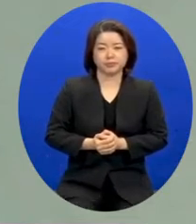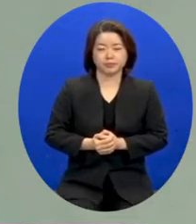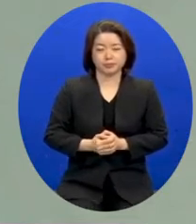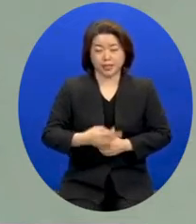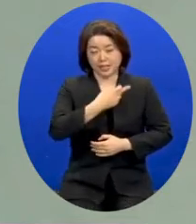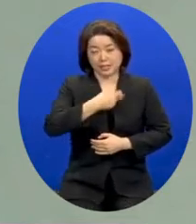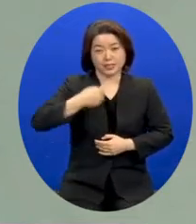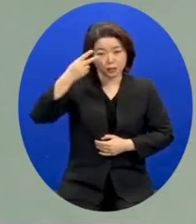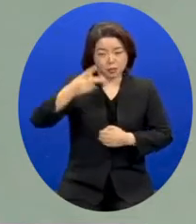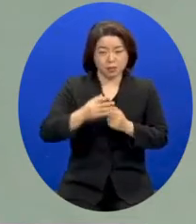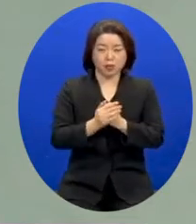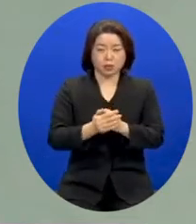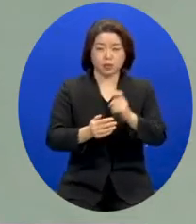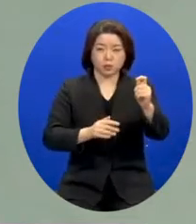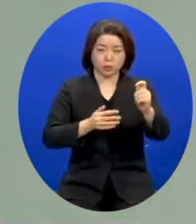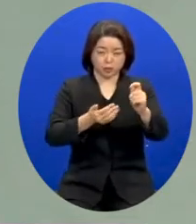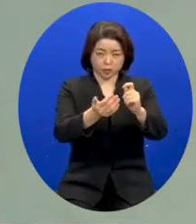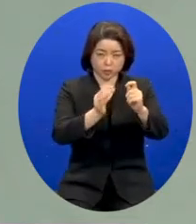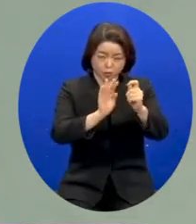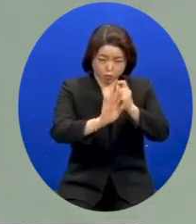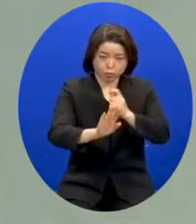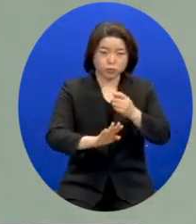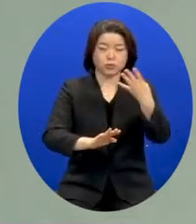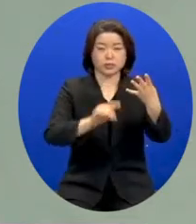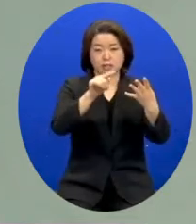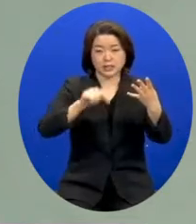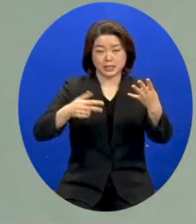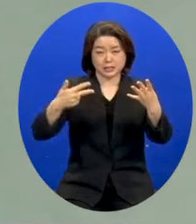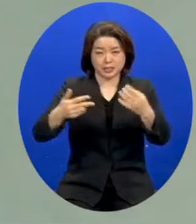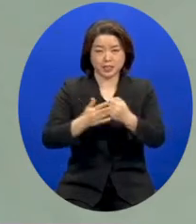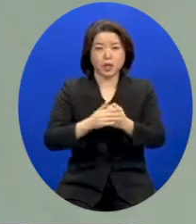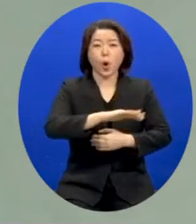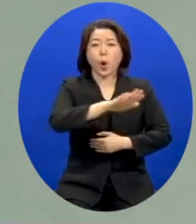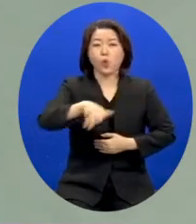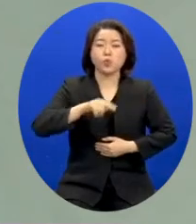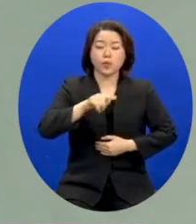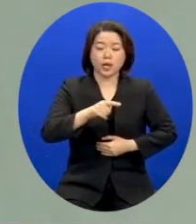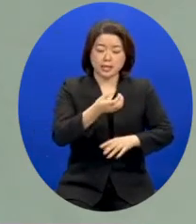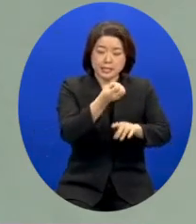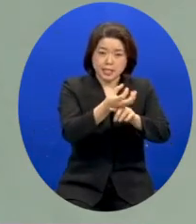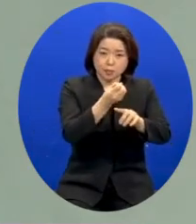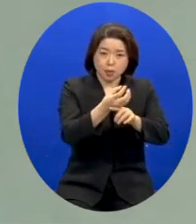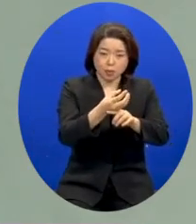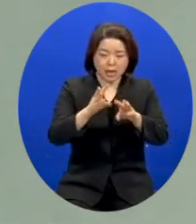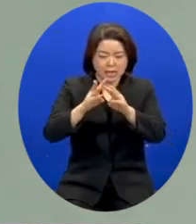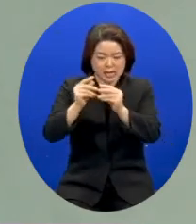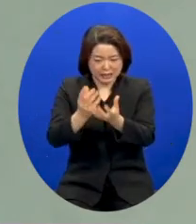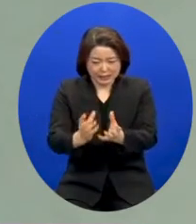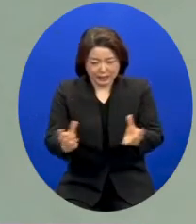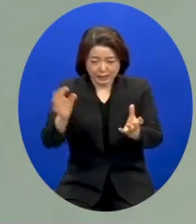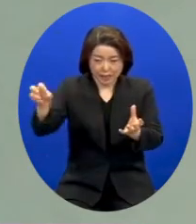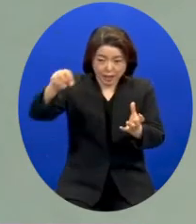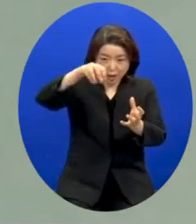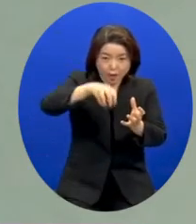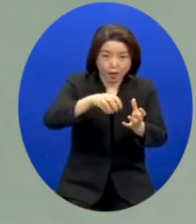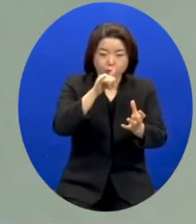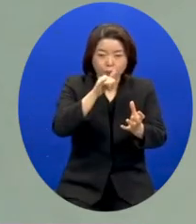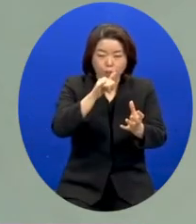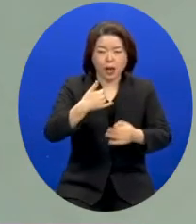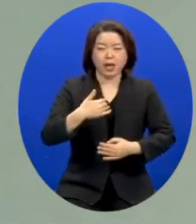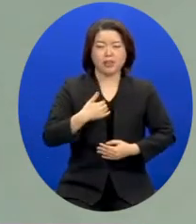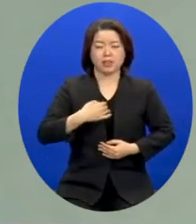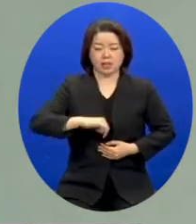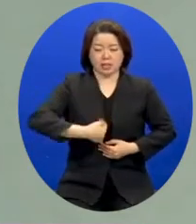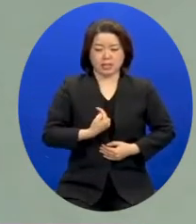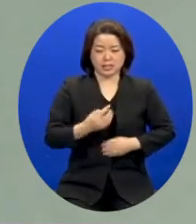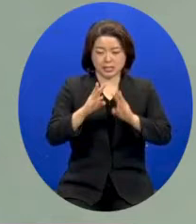사도 바울은 고린도후서 4장 7절에서 우리가 이 보배를 질그릇에 가졌으니 그랬습니다. 우리 자신이 질그릇